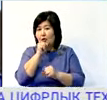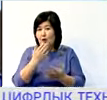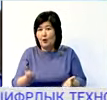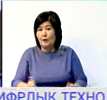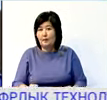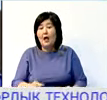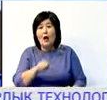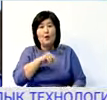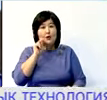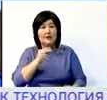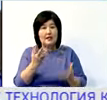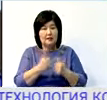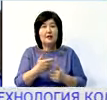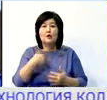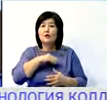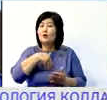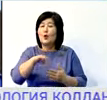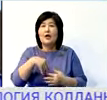деп есептейсіз бе? Жоқ,